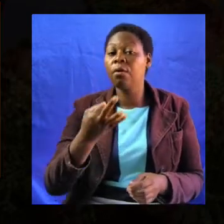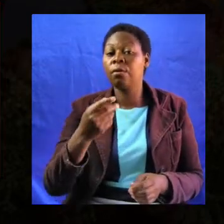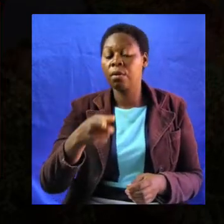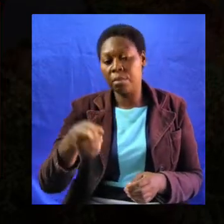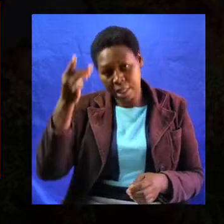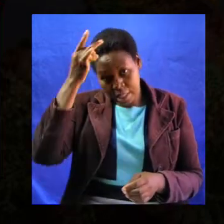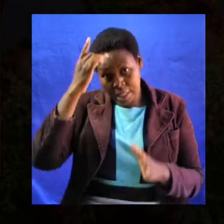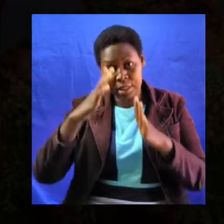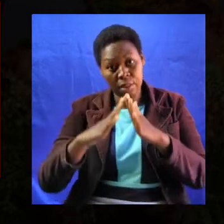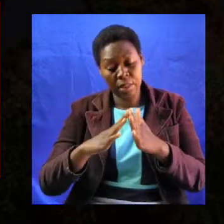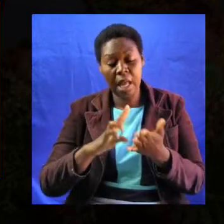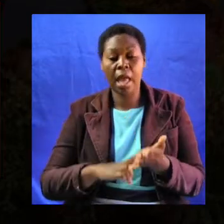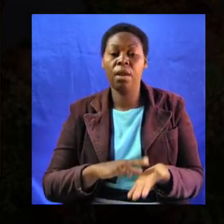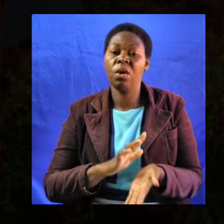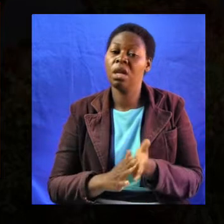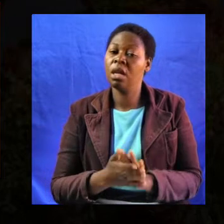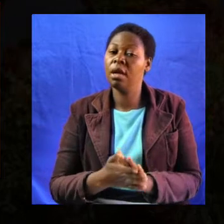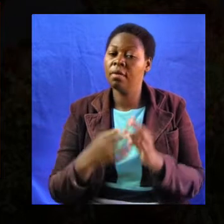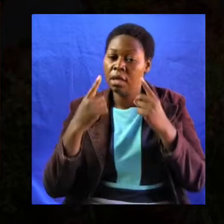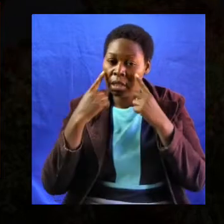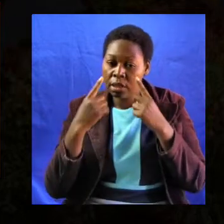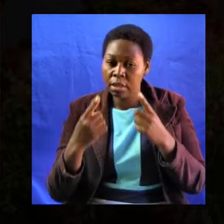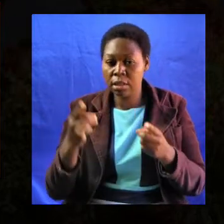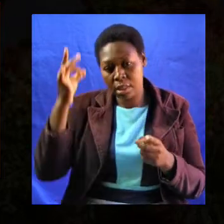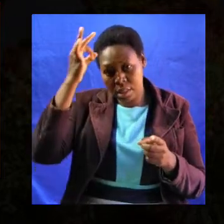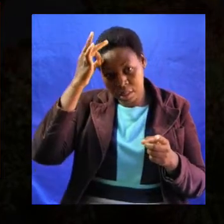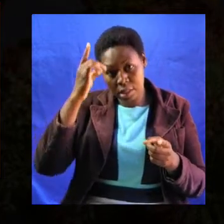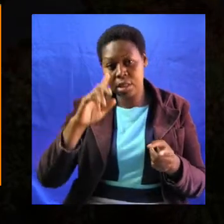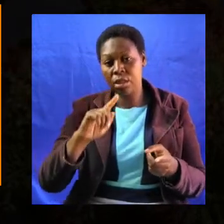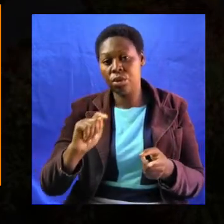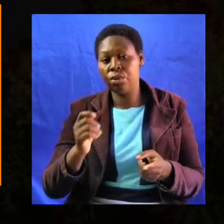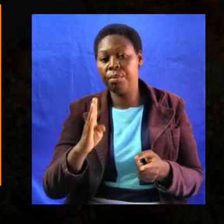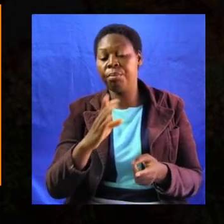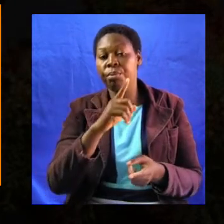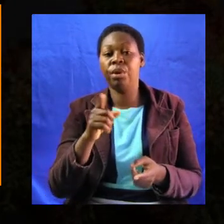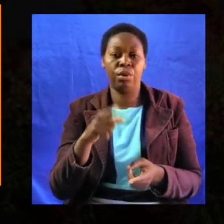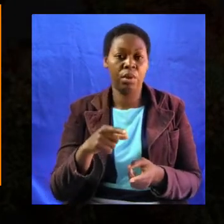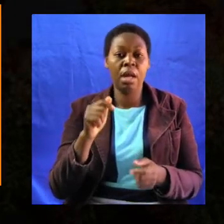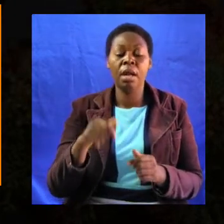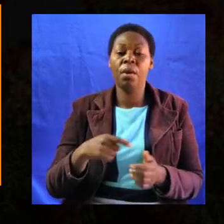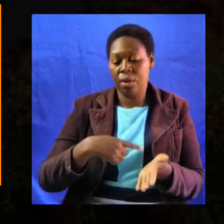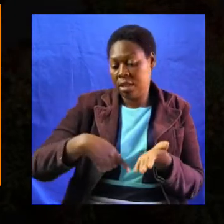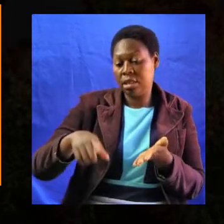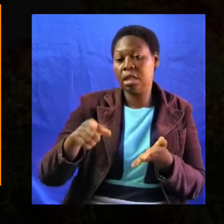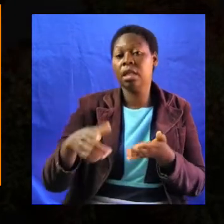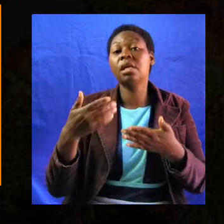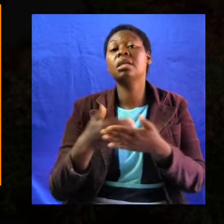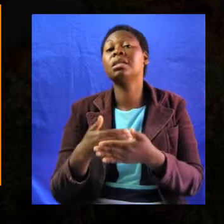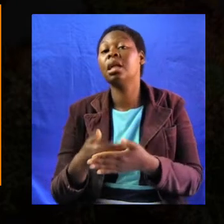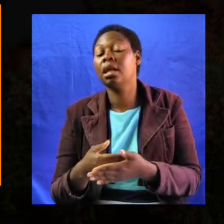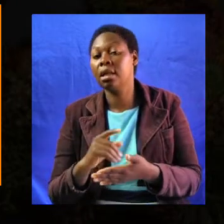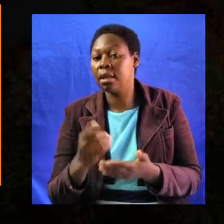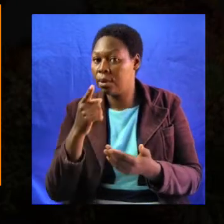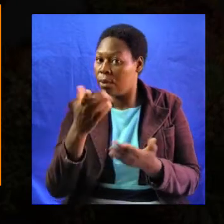kuona mambo achininipiswa tatuma mwadi kuzozivisa mambo kuti vanzvere pabhuku